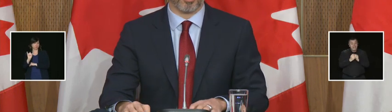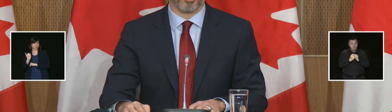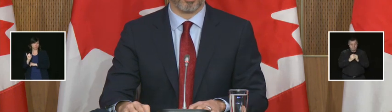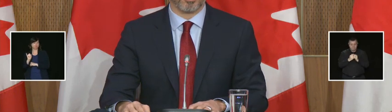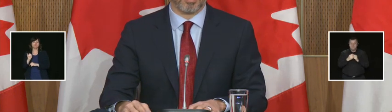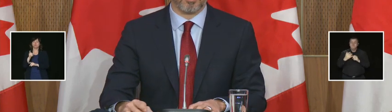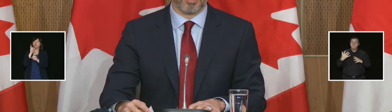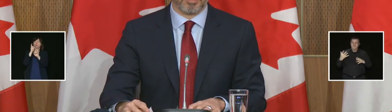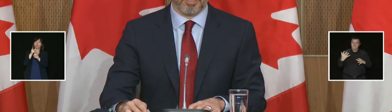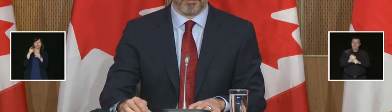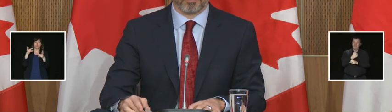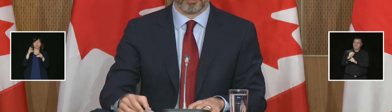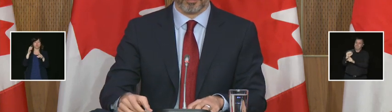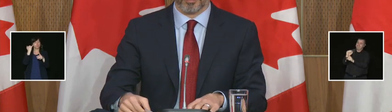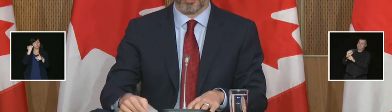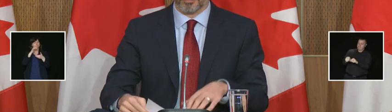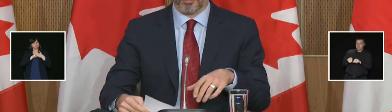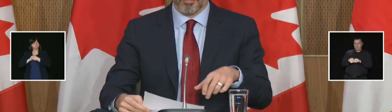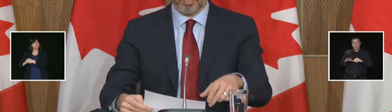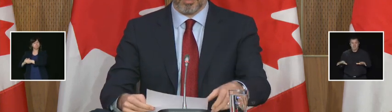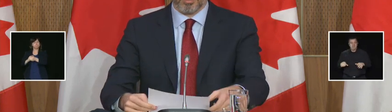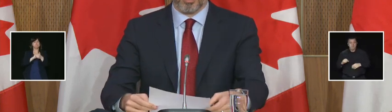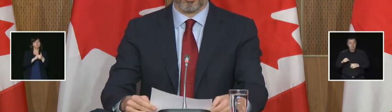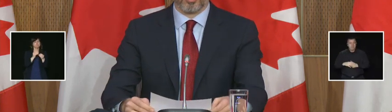va vaincre cette pandémie